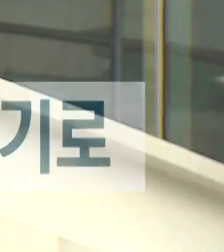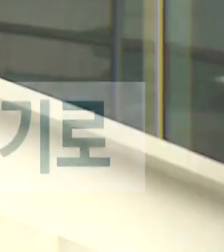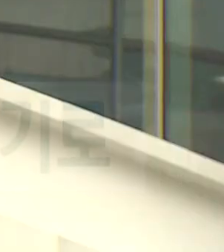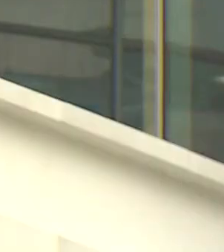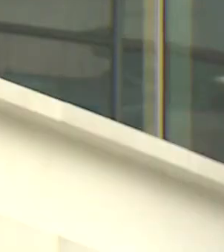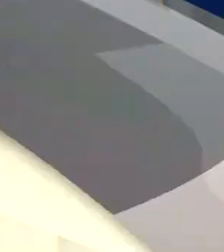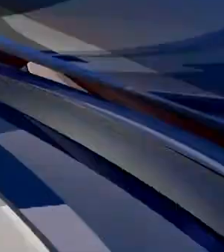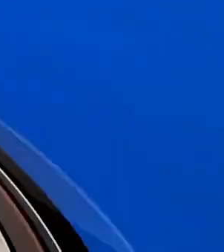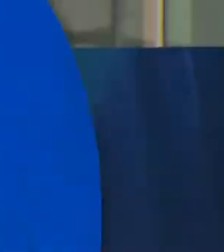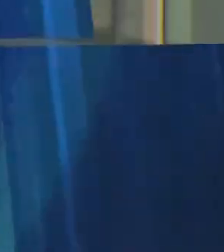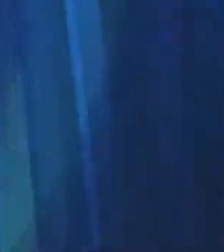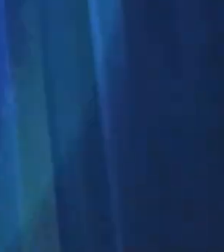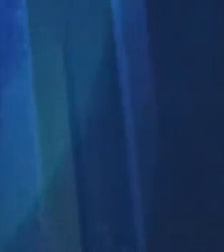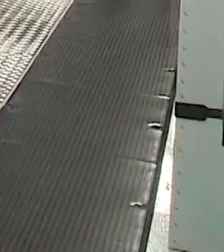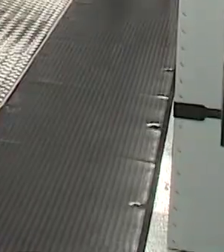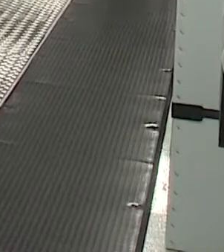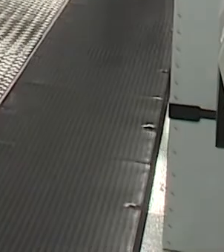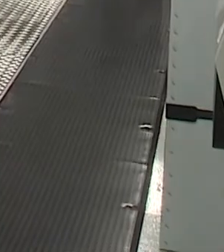집중 취재했습니다.